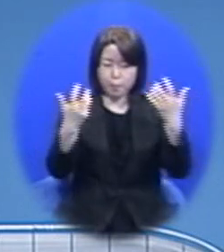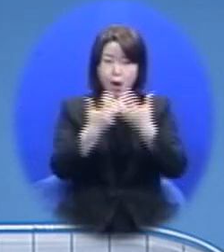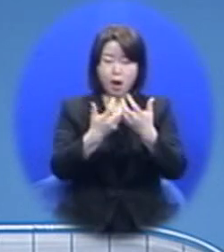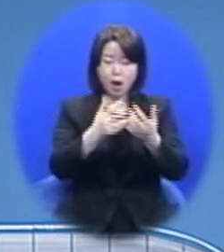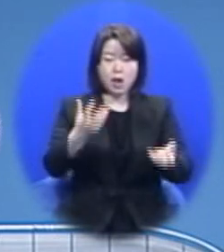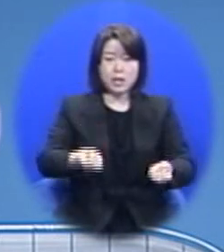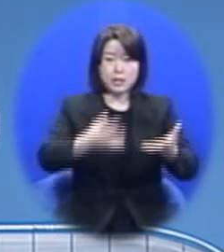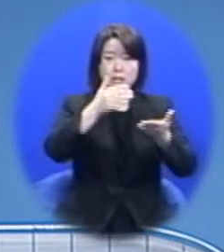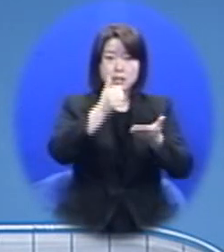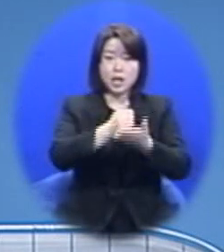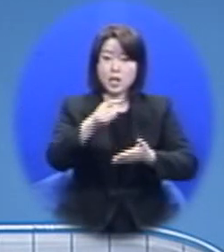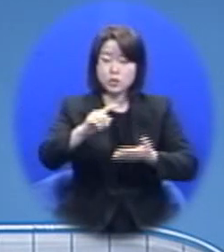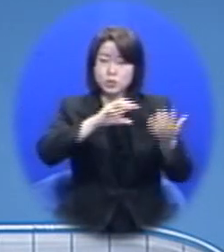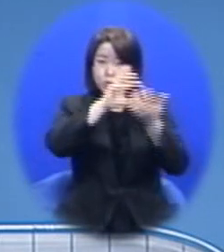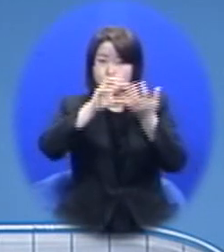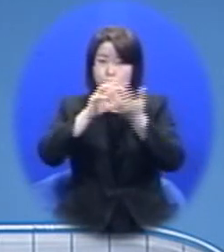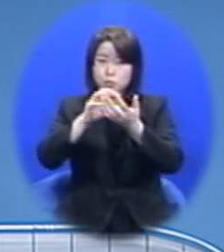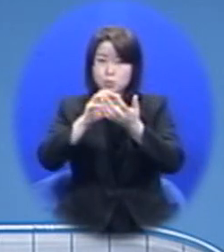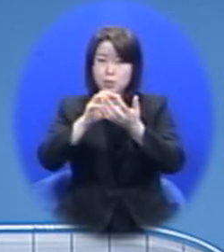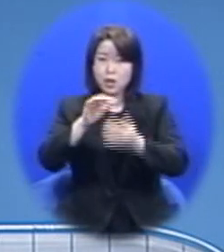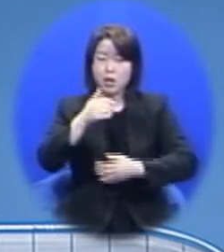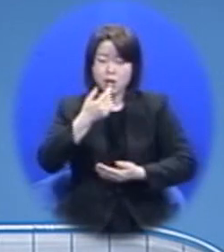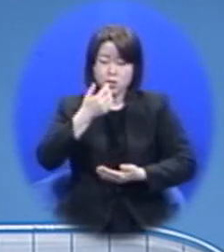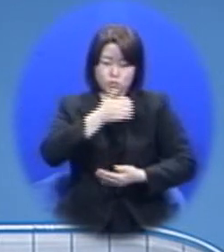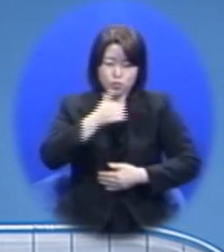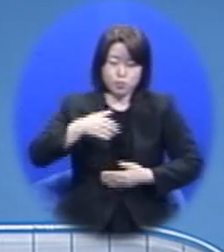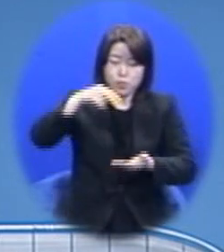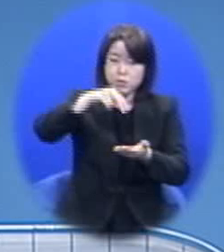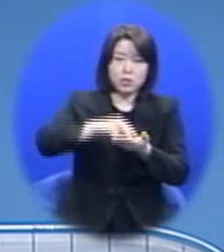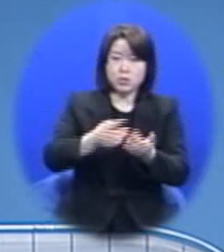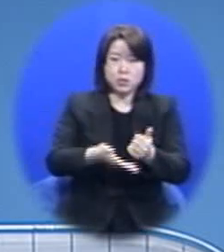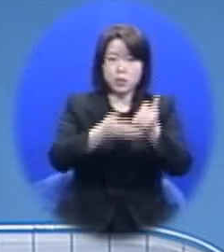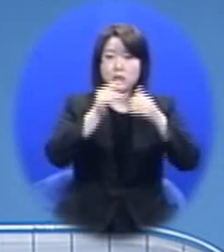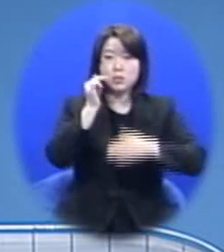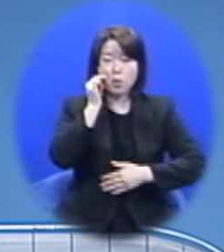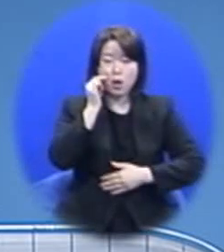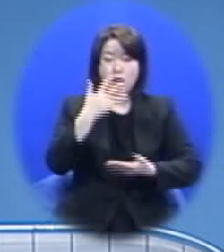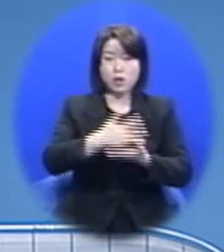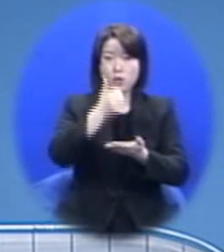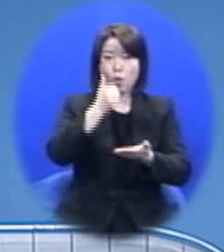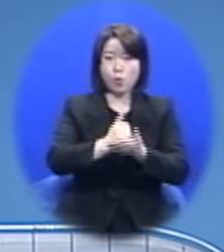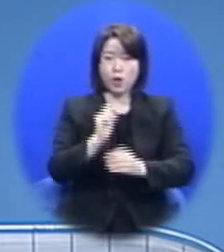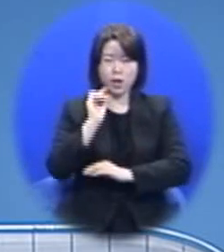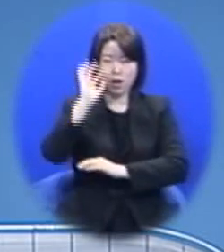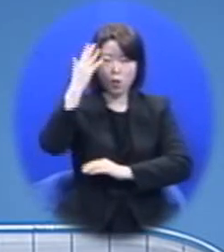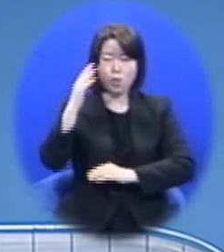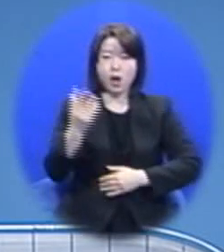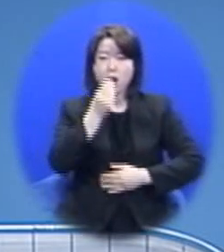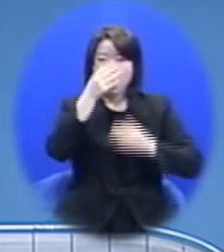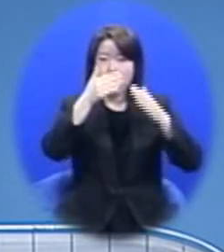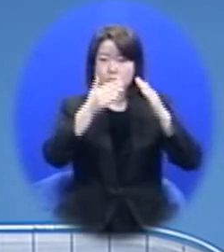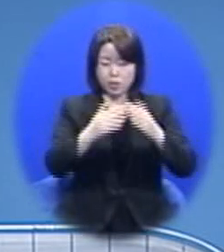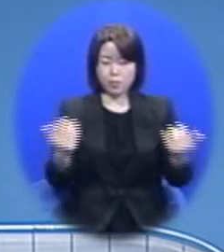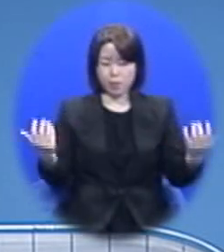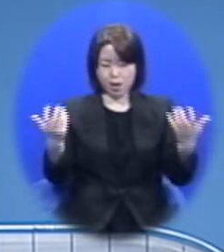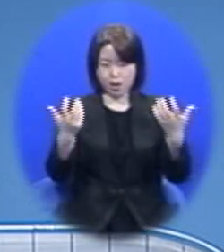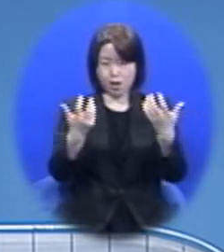말미암아 능히 서서 섬기지 못하였으니 이는 여호와의 영광이 여호와의 성전에